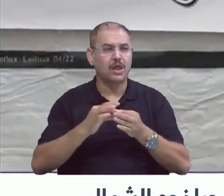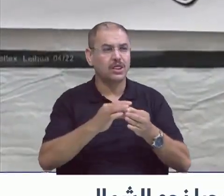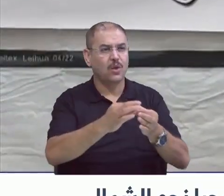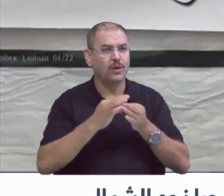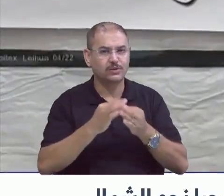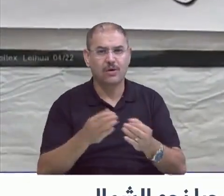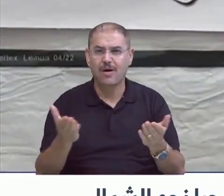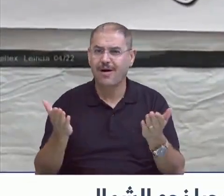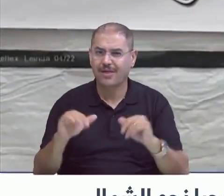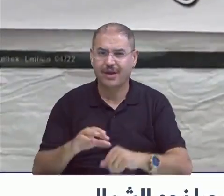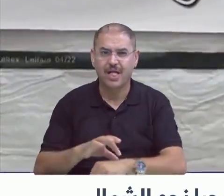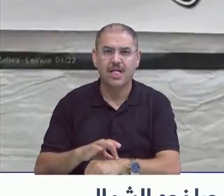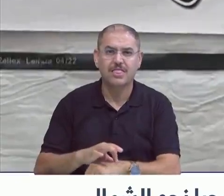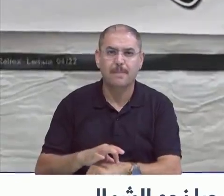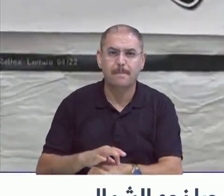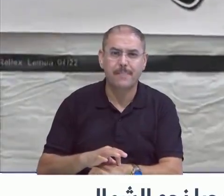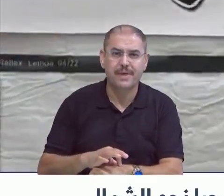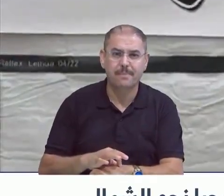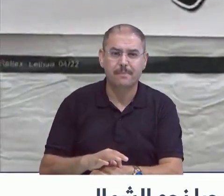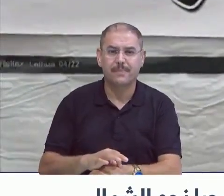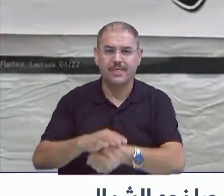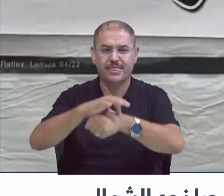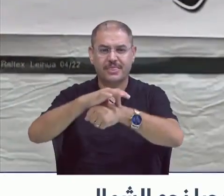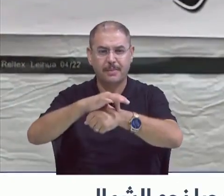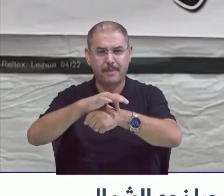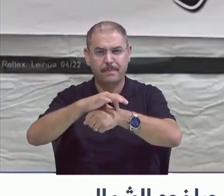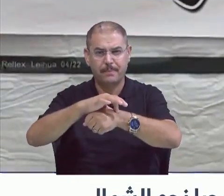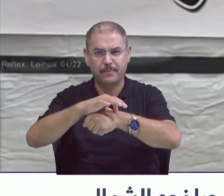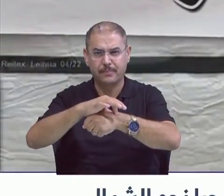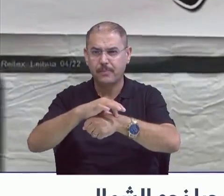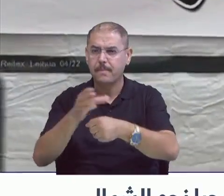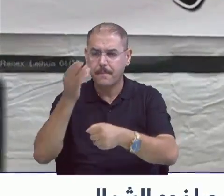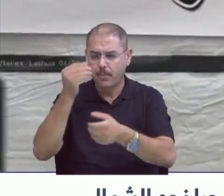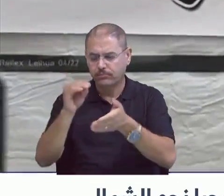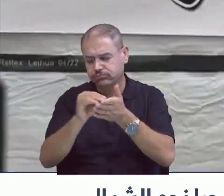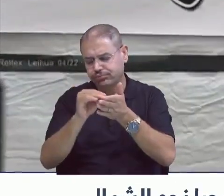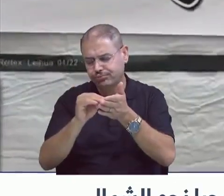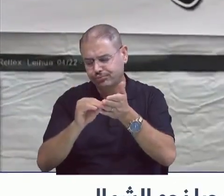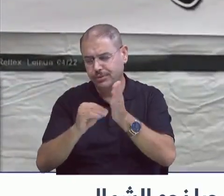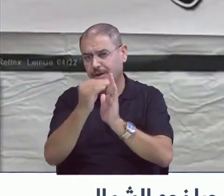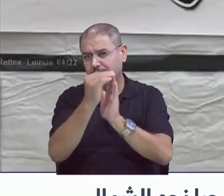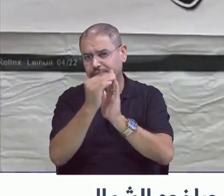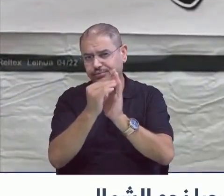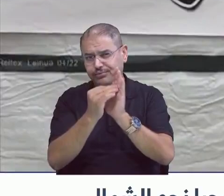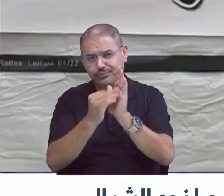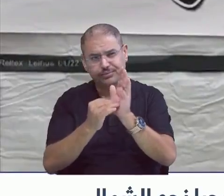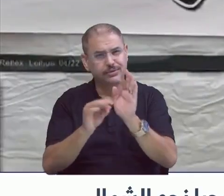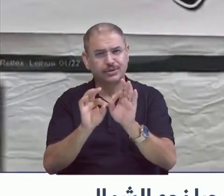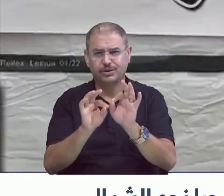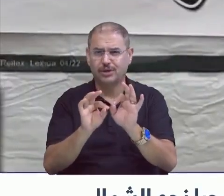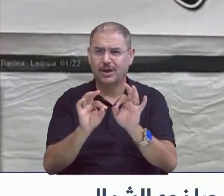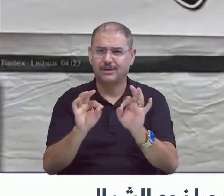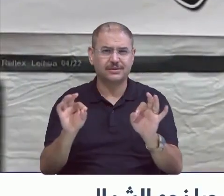من جهة طبية داخل القطاع لأخذ البيانات والمعلومات للأشخاص المصابين الذين يحتاجون هذه الخدمة